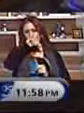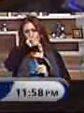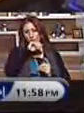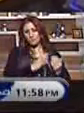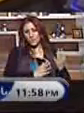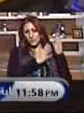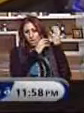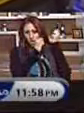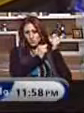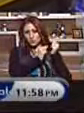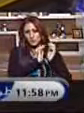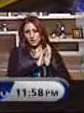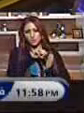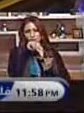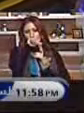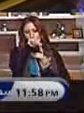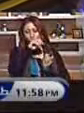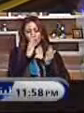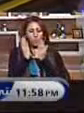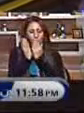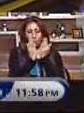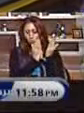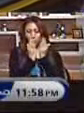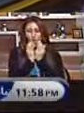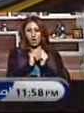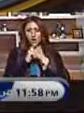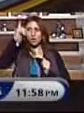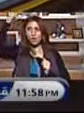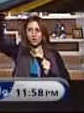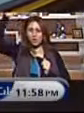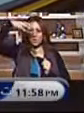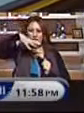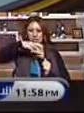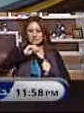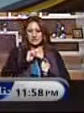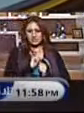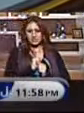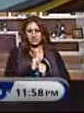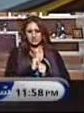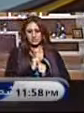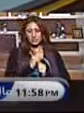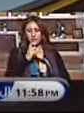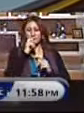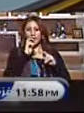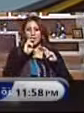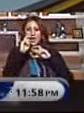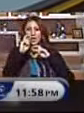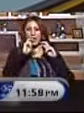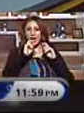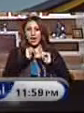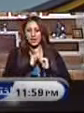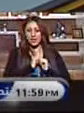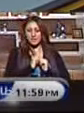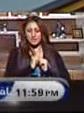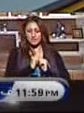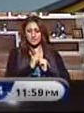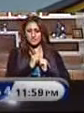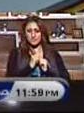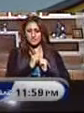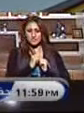وسلم انظر القران لما نزل عليه ويرينا كيف يتحاور الخالق عز وجل